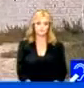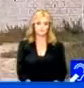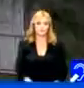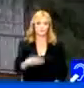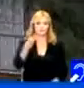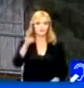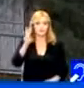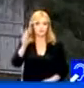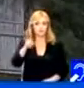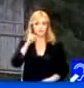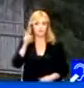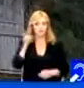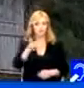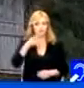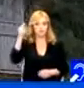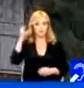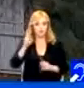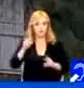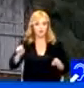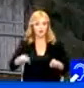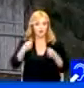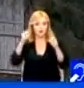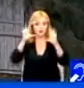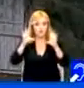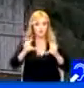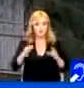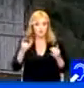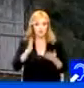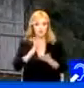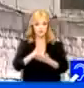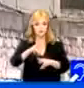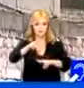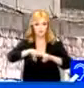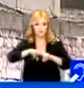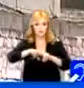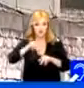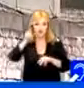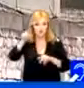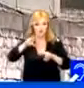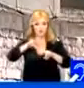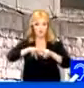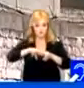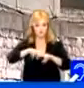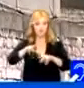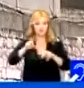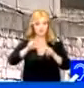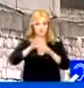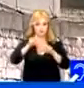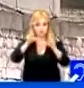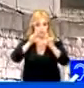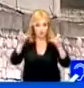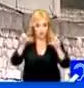...33 de adolescenți din Republica Moldova care au încălcat legea stau acum la pușcărie, fac școală după gratii și tot acolo leagă noi